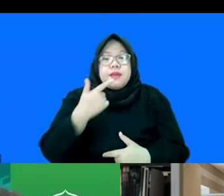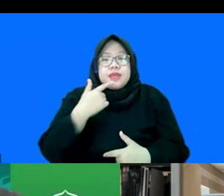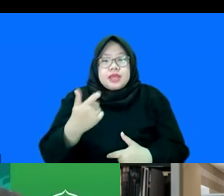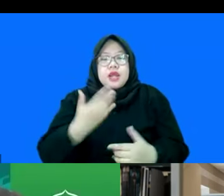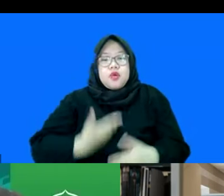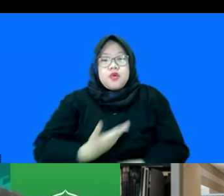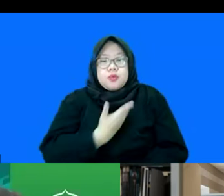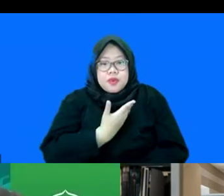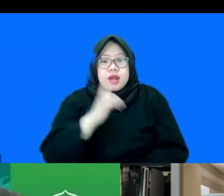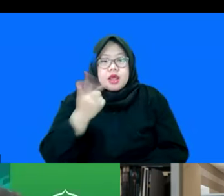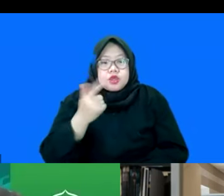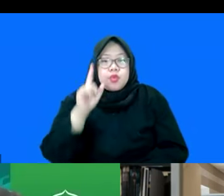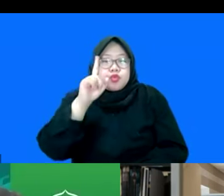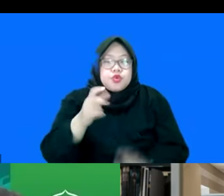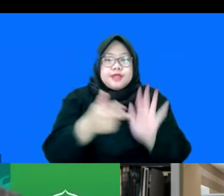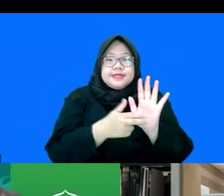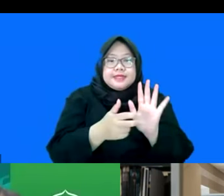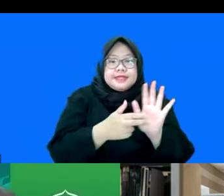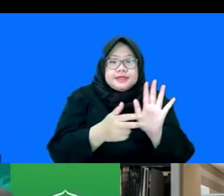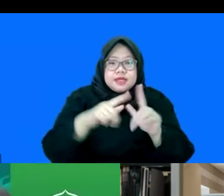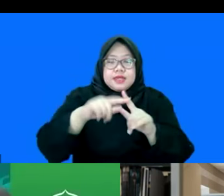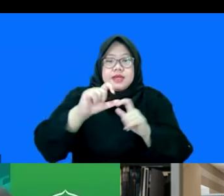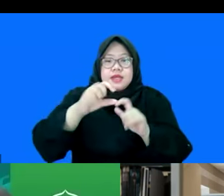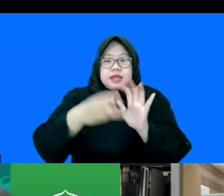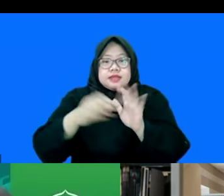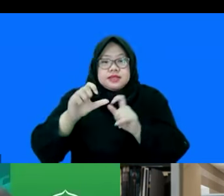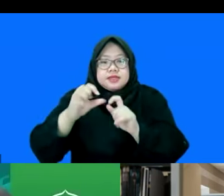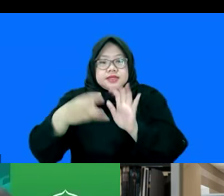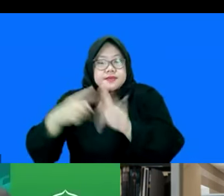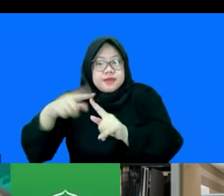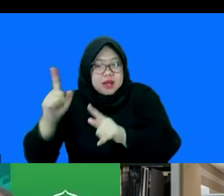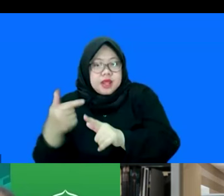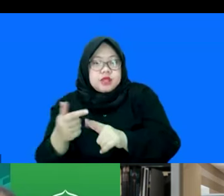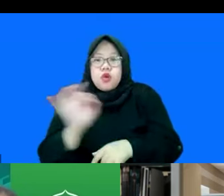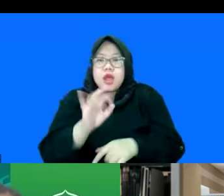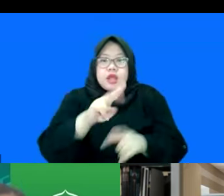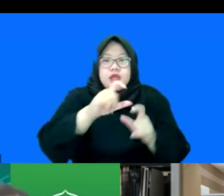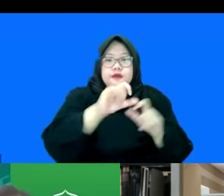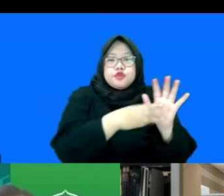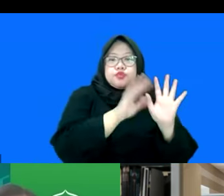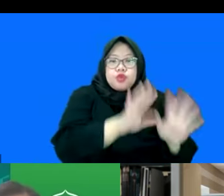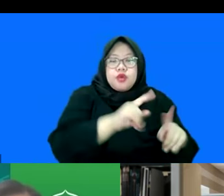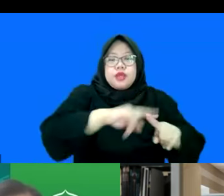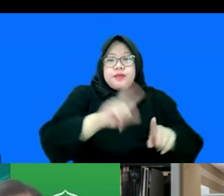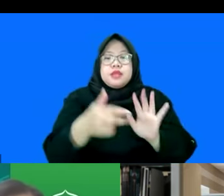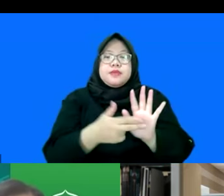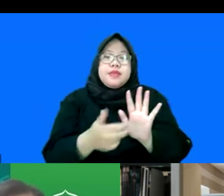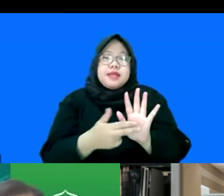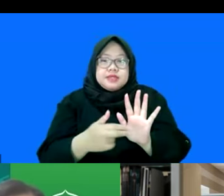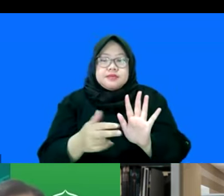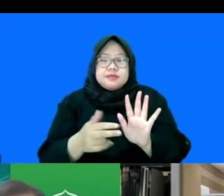misalnya bukan, jadi tidak hanya visum. Mungkin Bu Neva mau menjawab terkait dengan ini.